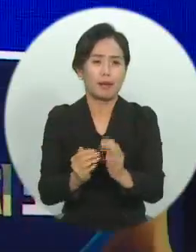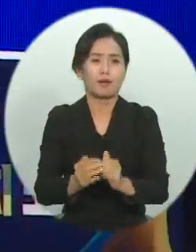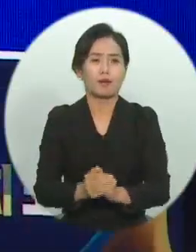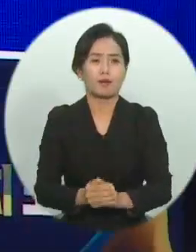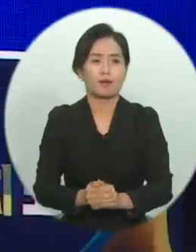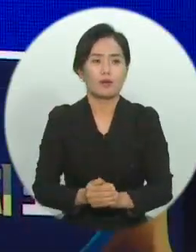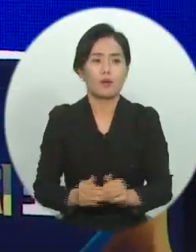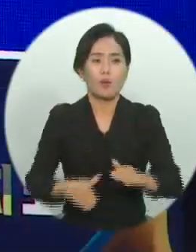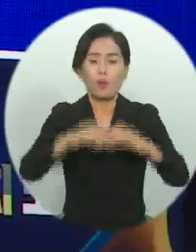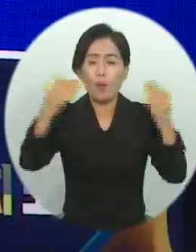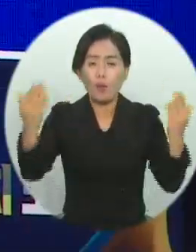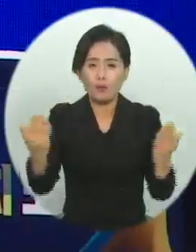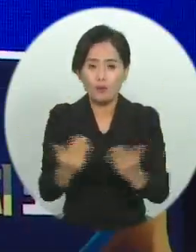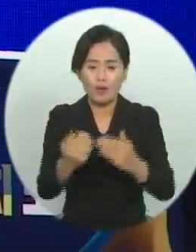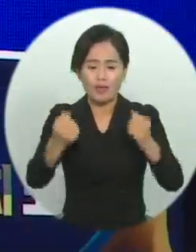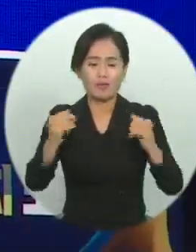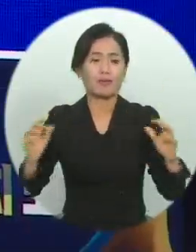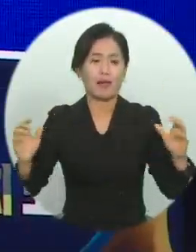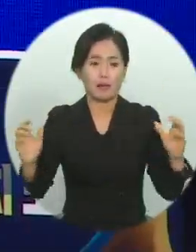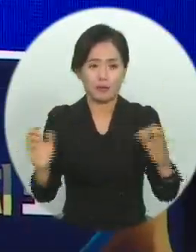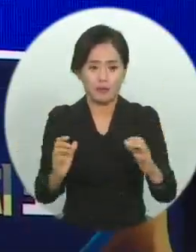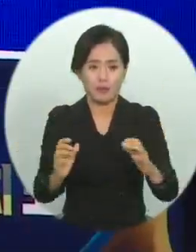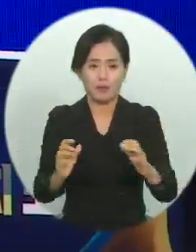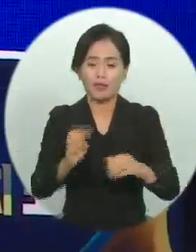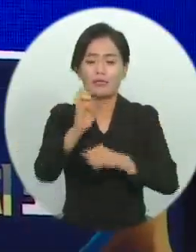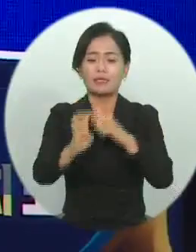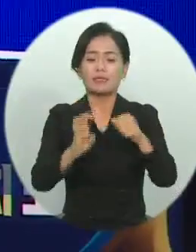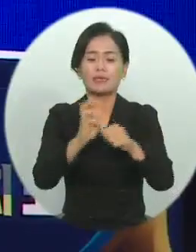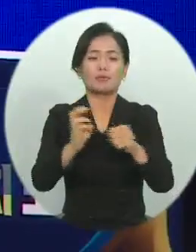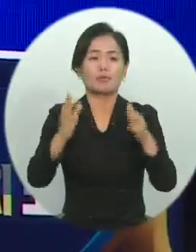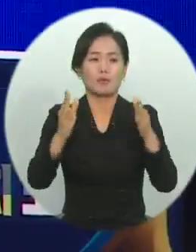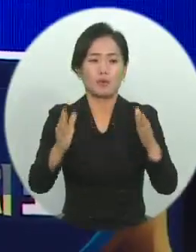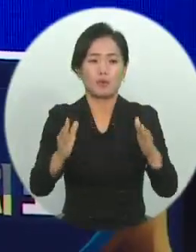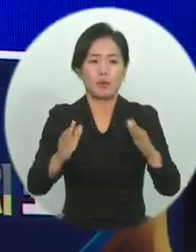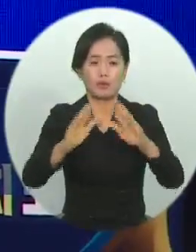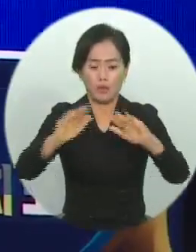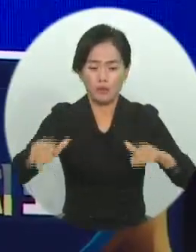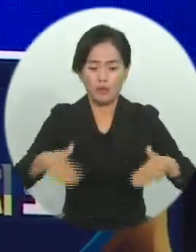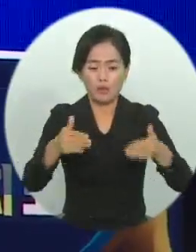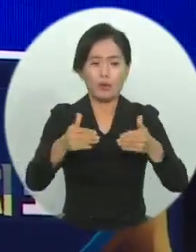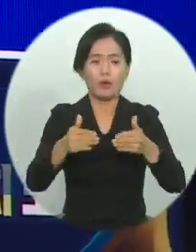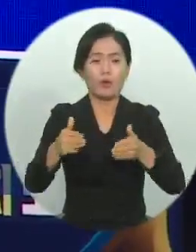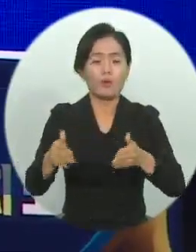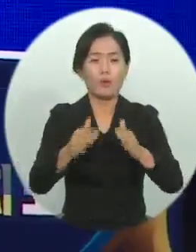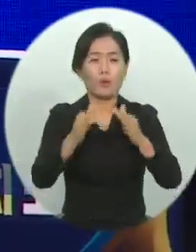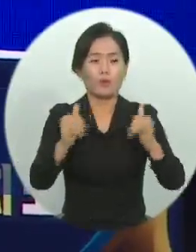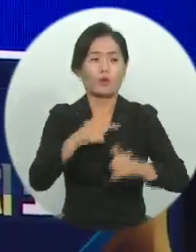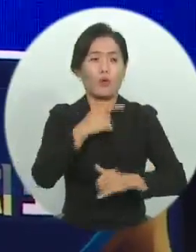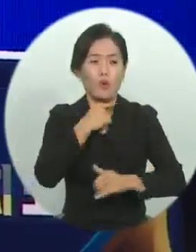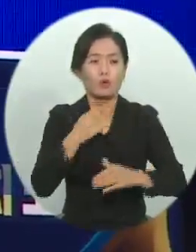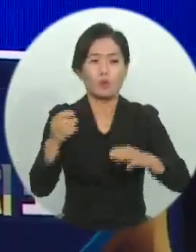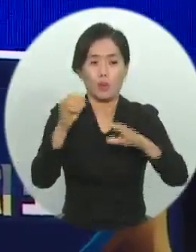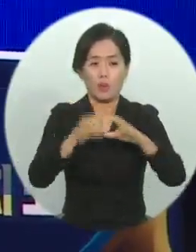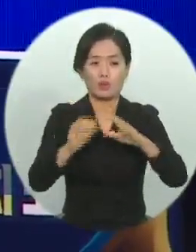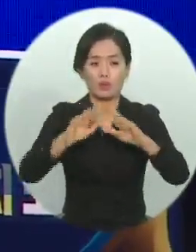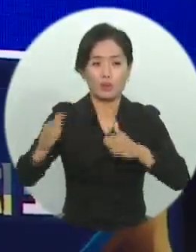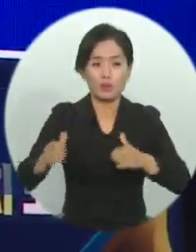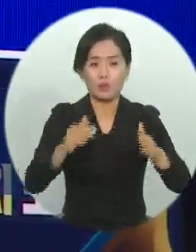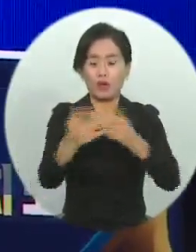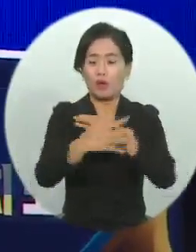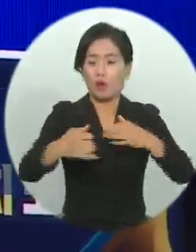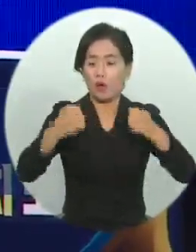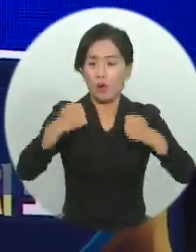우리 모두가 힘을 합쳐서 30년 동안 우리 전남 도민의 염원을 모아서 우리 전남